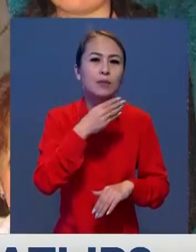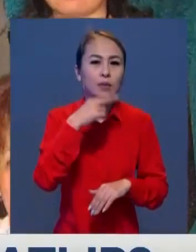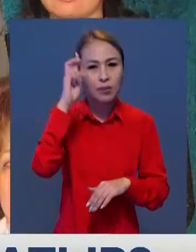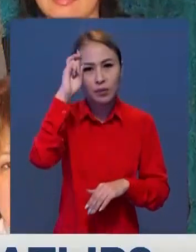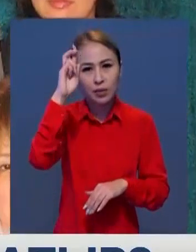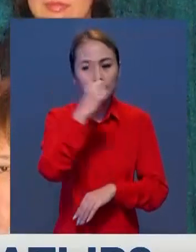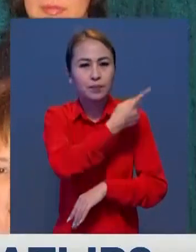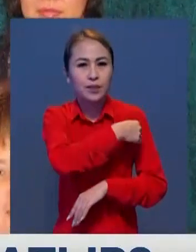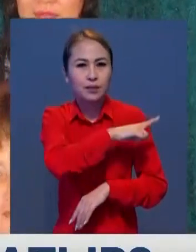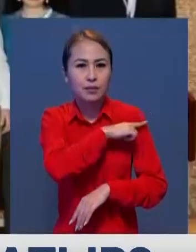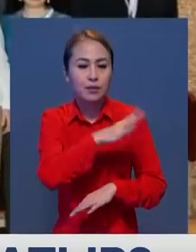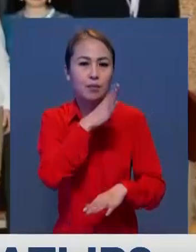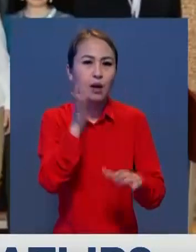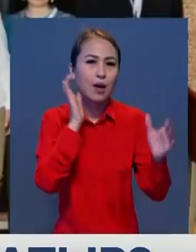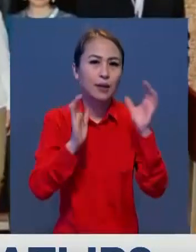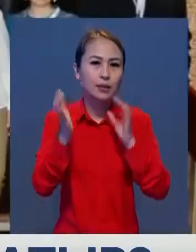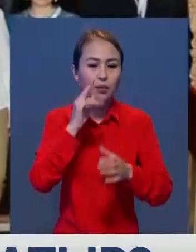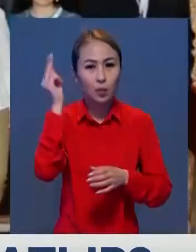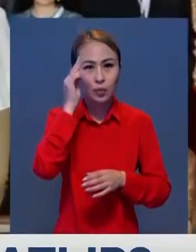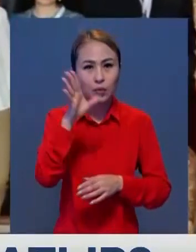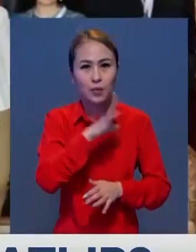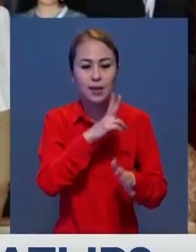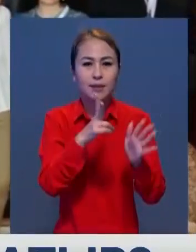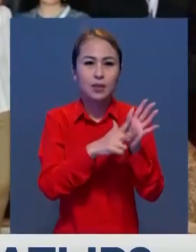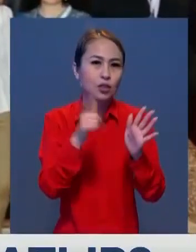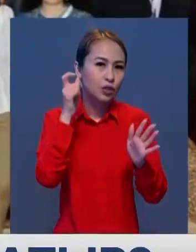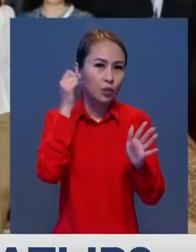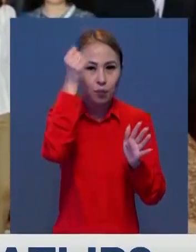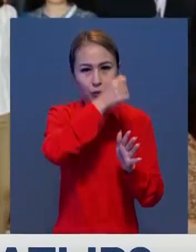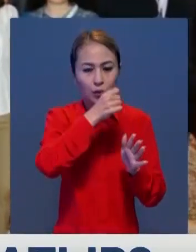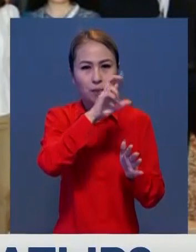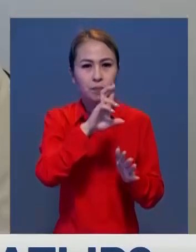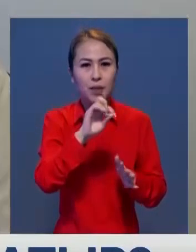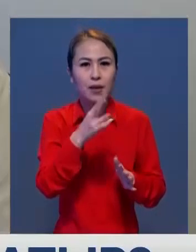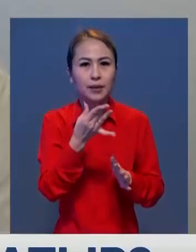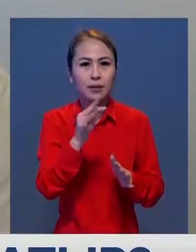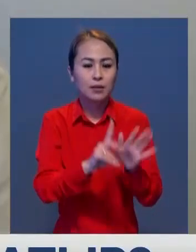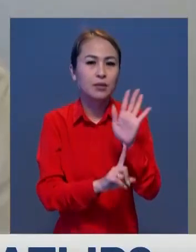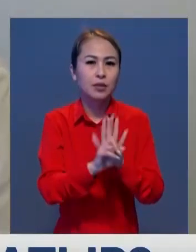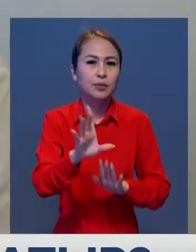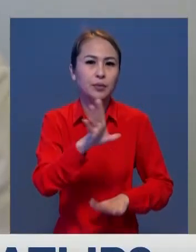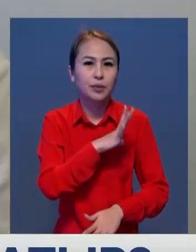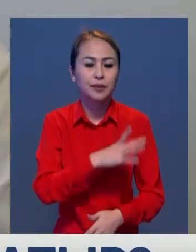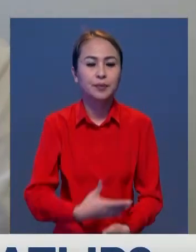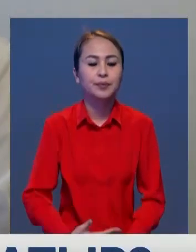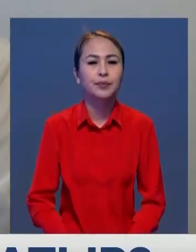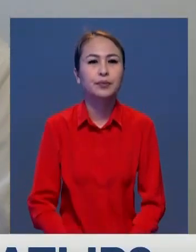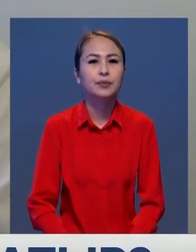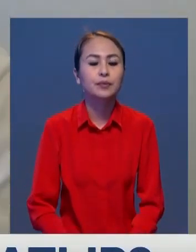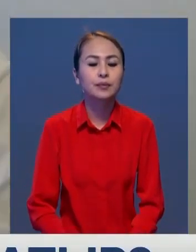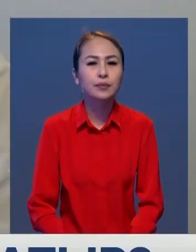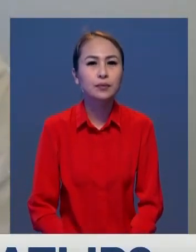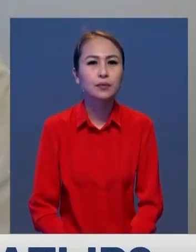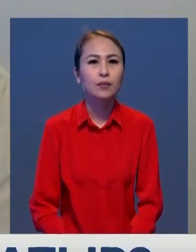мемлекеттік медициналық академияда білім алған екен. 8 жыл бұрын Бельгияға көшіп келіпті. Диплом Семипалатинской государственной медицинской